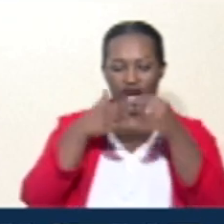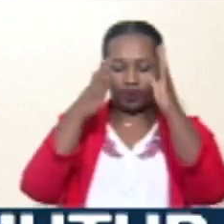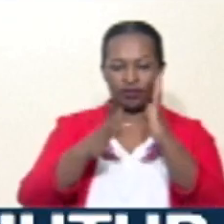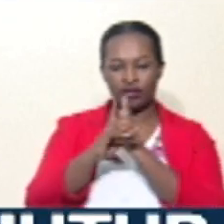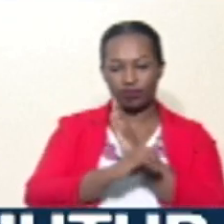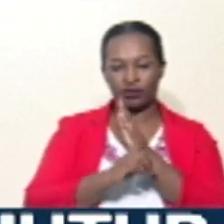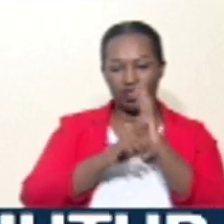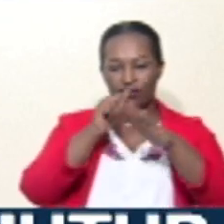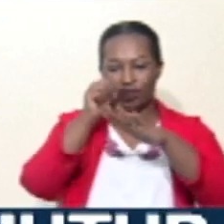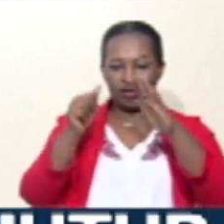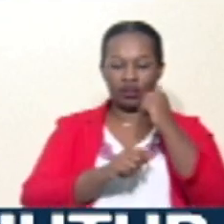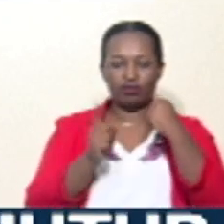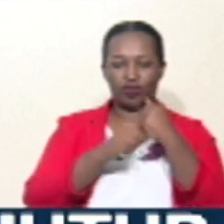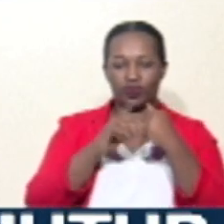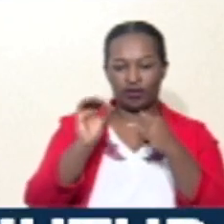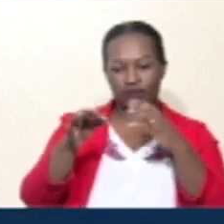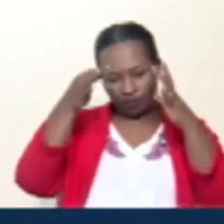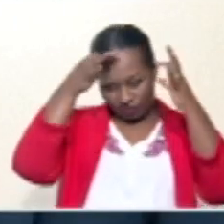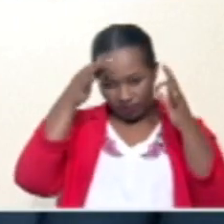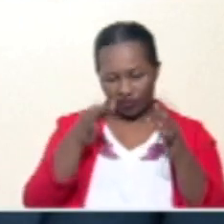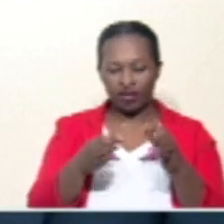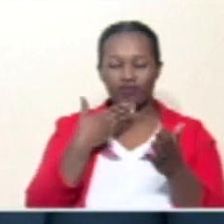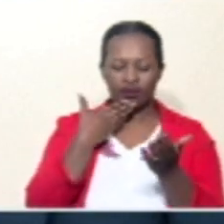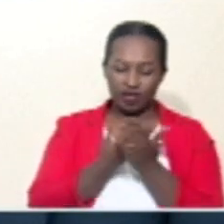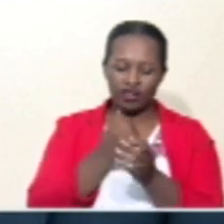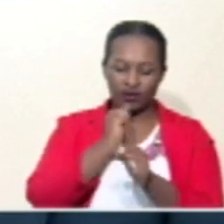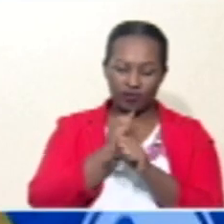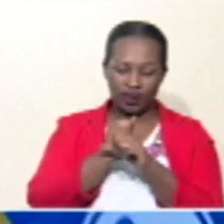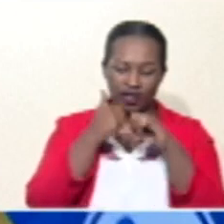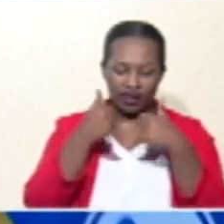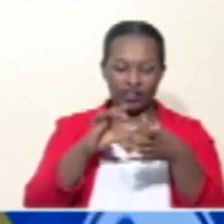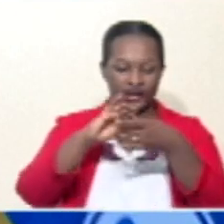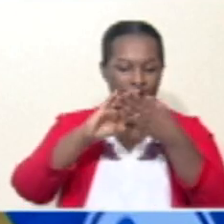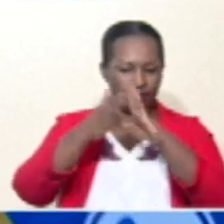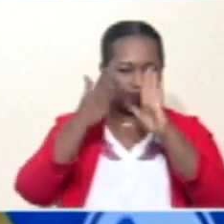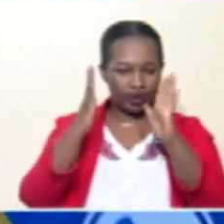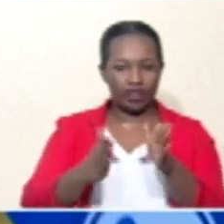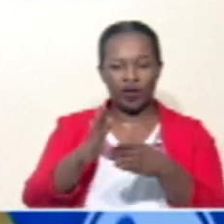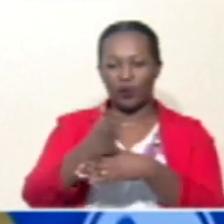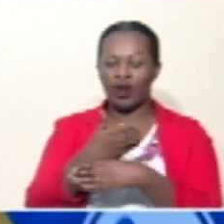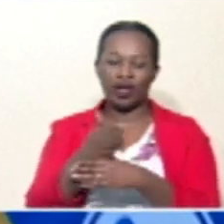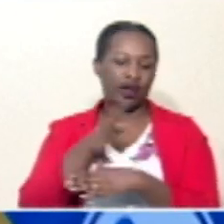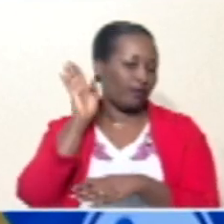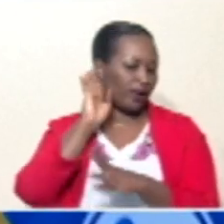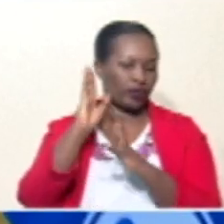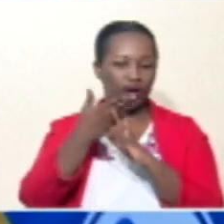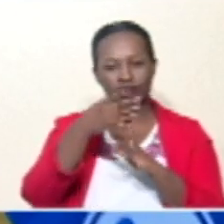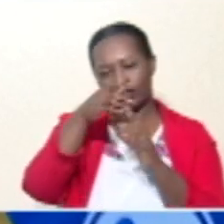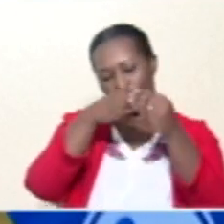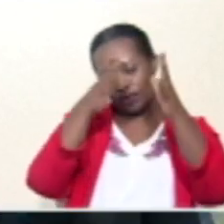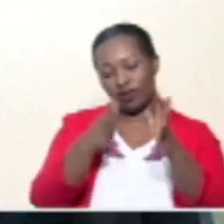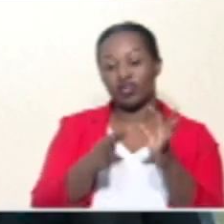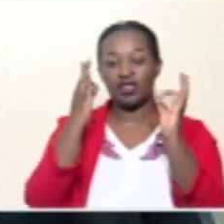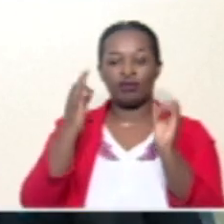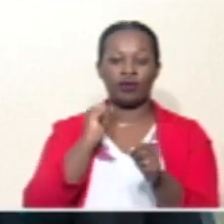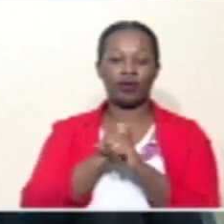ushoje hafatwa imyanzuro irimo kugirana imikoranire n'abafatanyabikorwa, guhanahana amakuru hagati y'abayobozi ku bikorerwa mu karere, imishinga